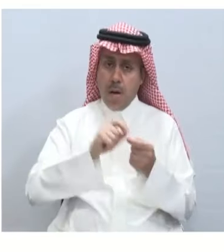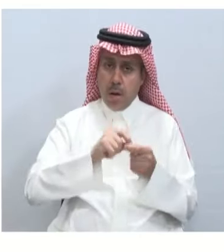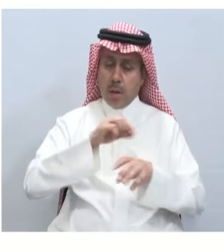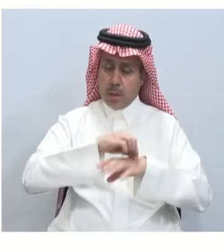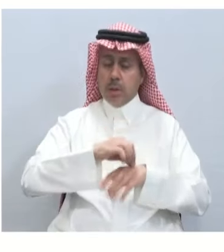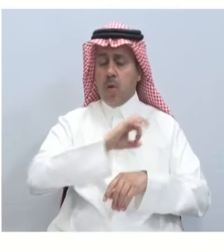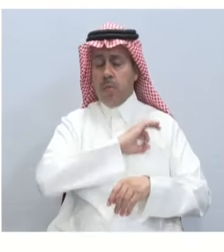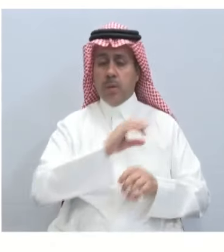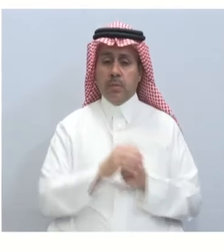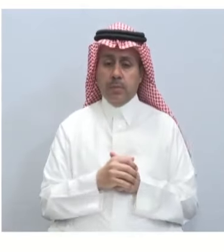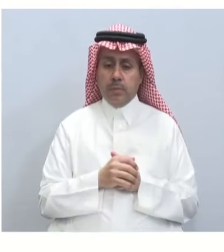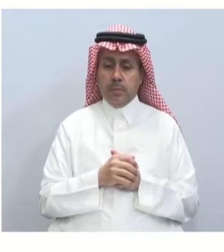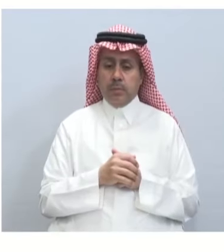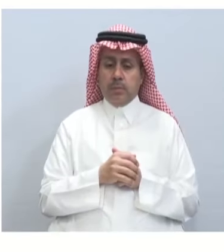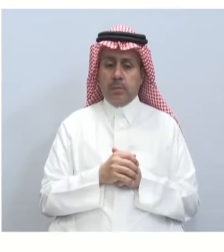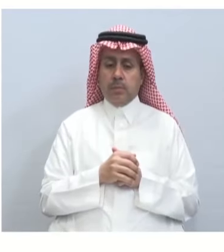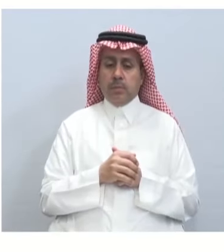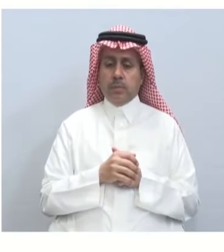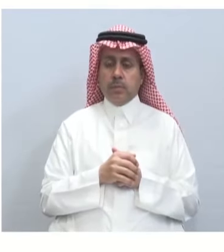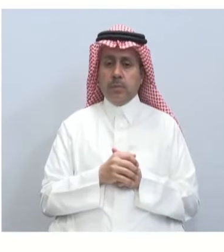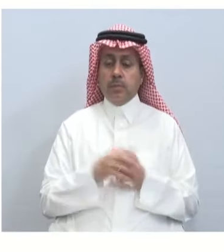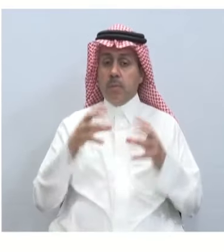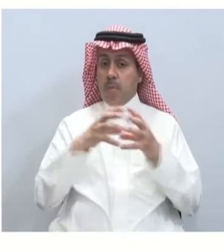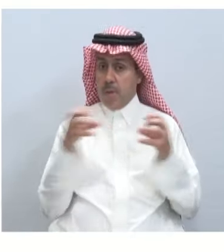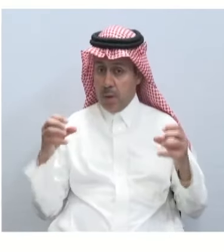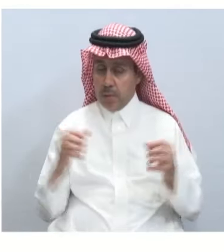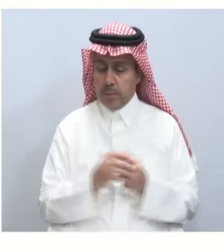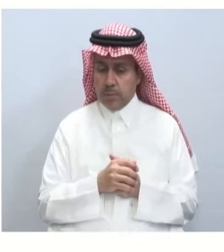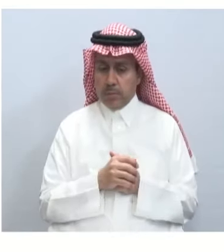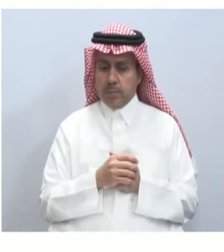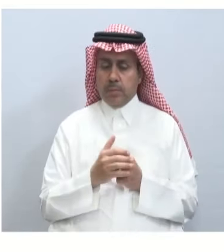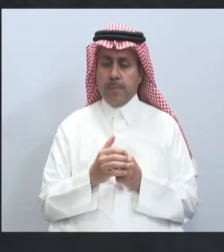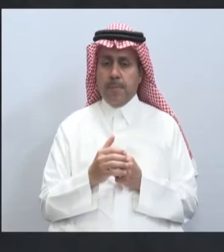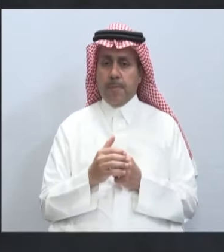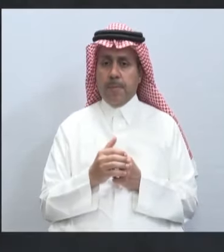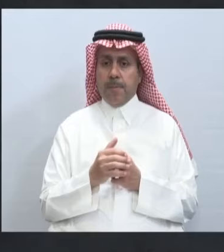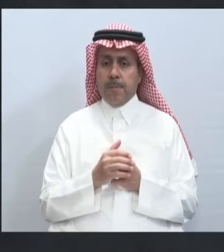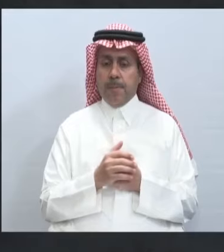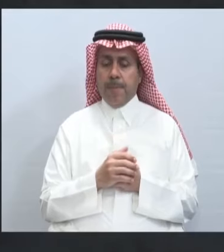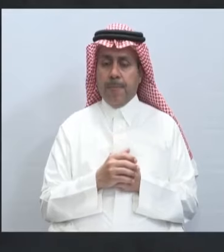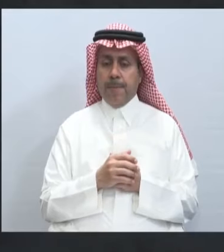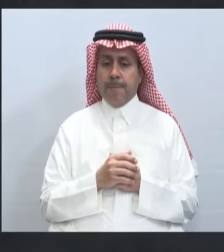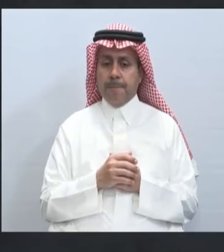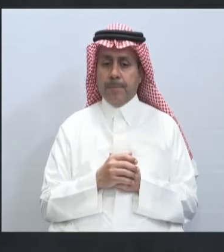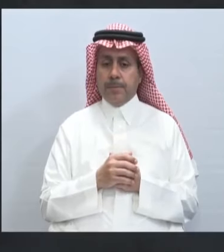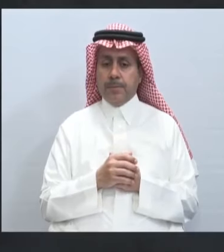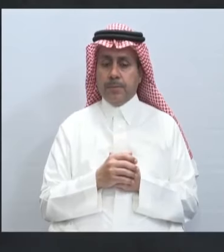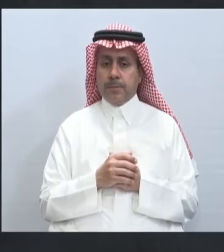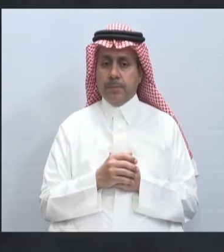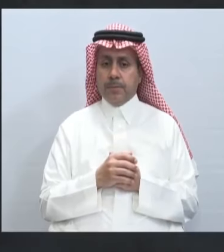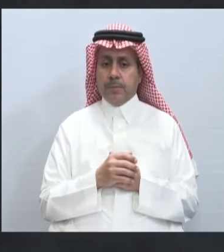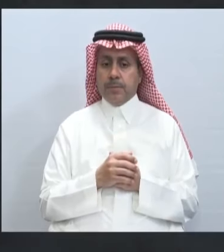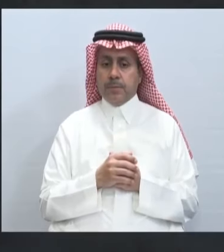على حبها يعني ماذا يعني هذا الكلام التي فطر الناس على حبها او التي فطر الله الناس على